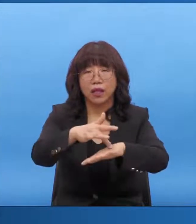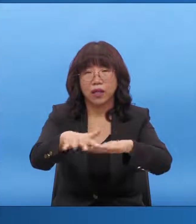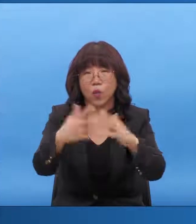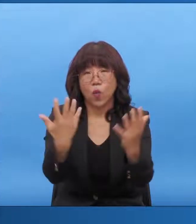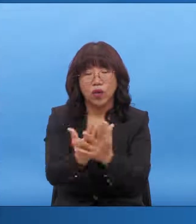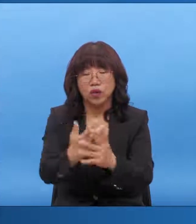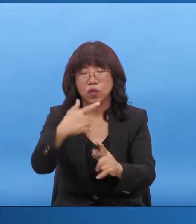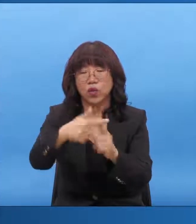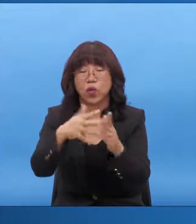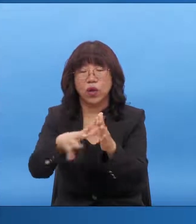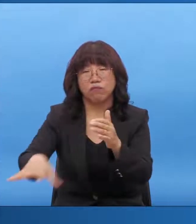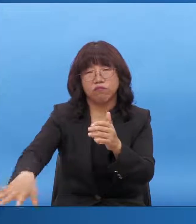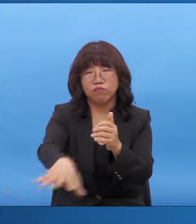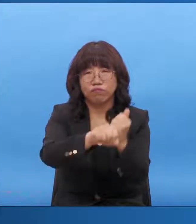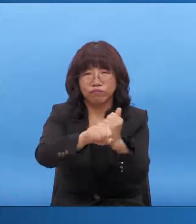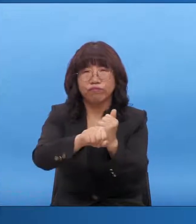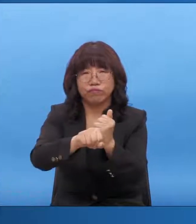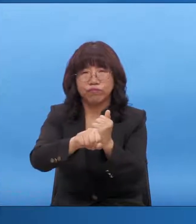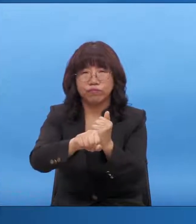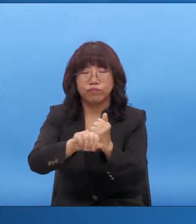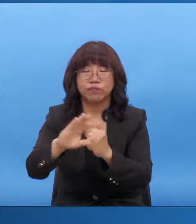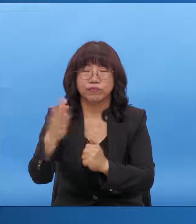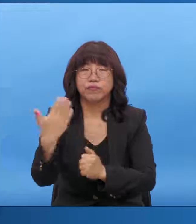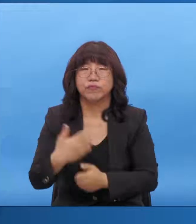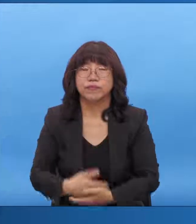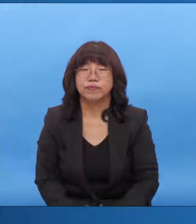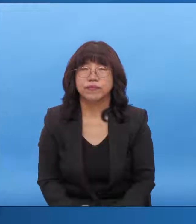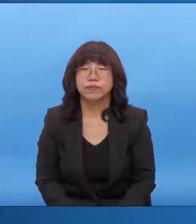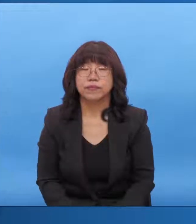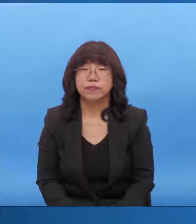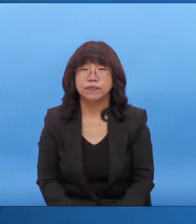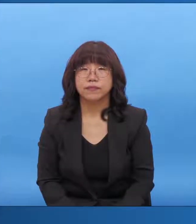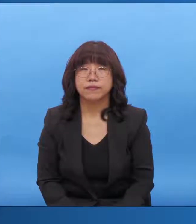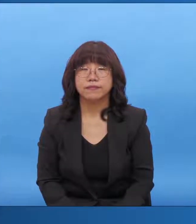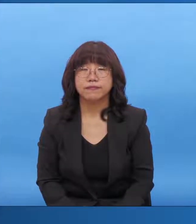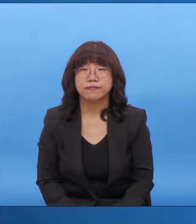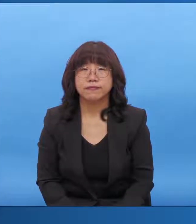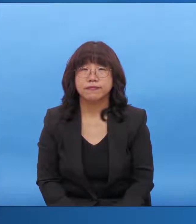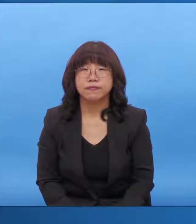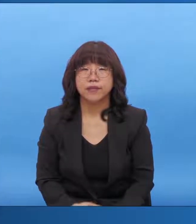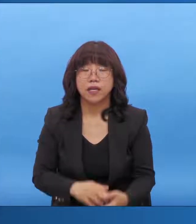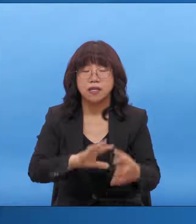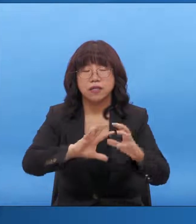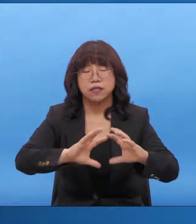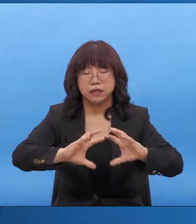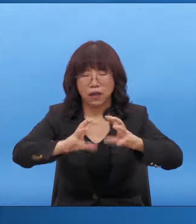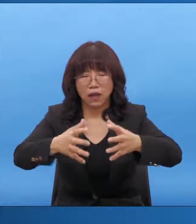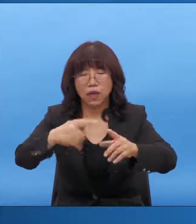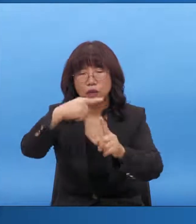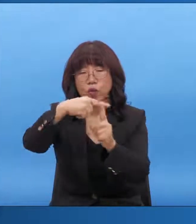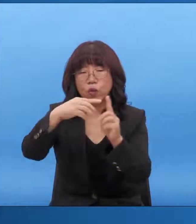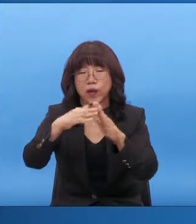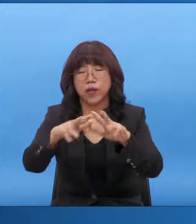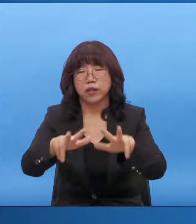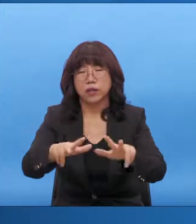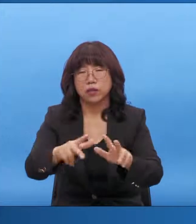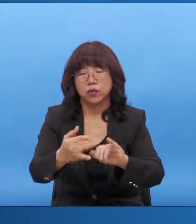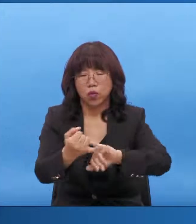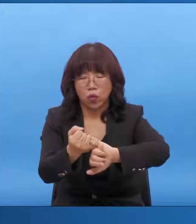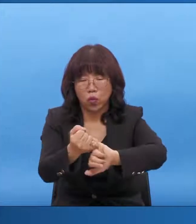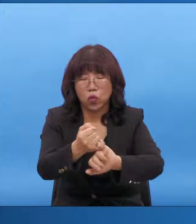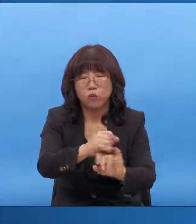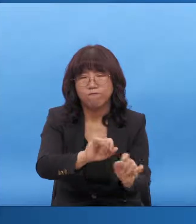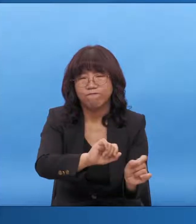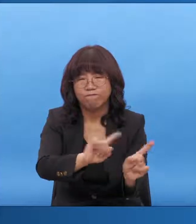장악을 한 거예요. And that's why forces of darkness have dominated, seized all the churches. 세계 교회 살려야 됩니다. You have to save churches within the